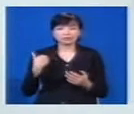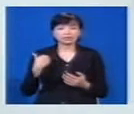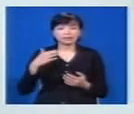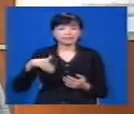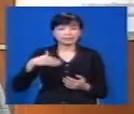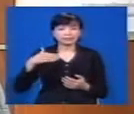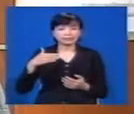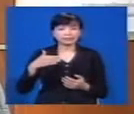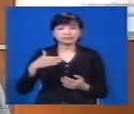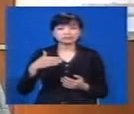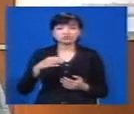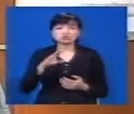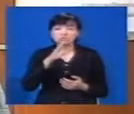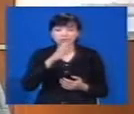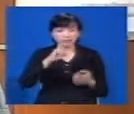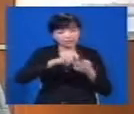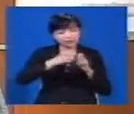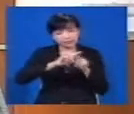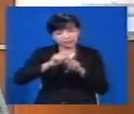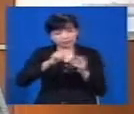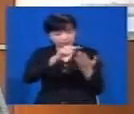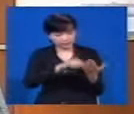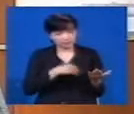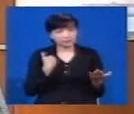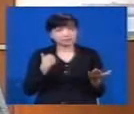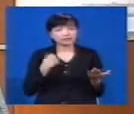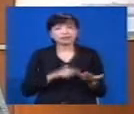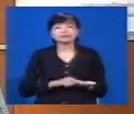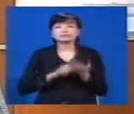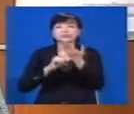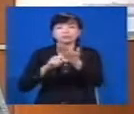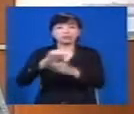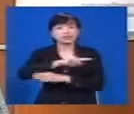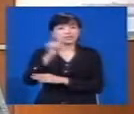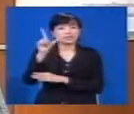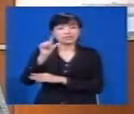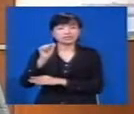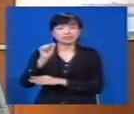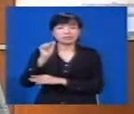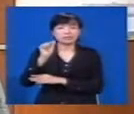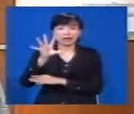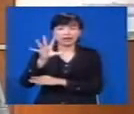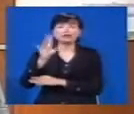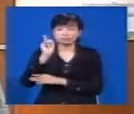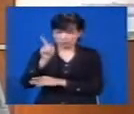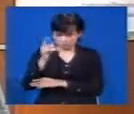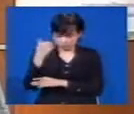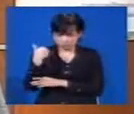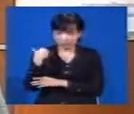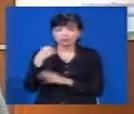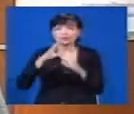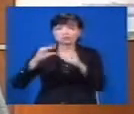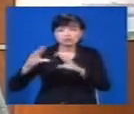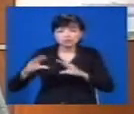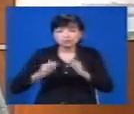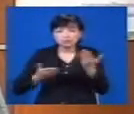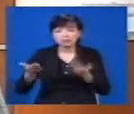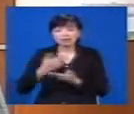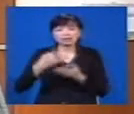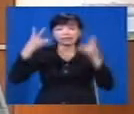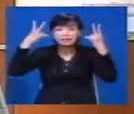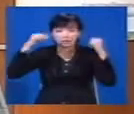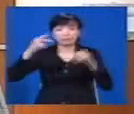มนตรีเป็นประธานในการประชุมในวันที่25อีกครั้งหนึ่งว่าเรื่องที่มีผู้เสนอนั้นเนี่ยไม่ว่า